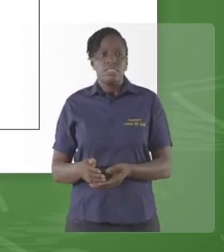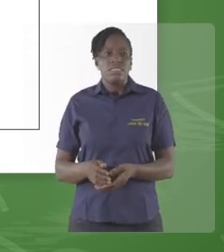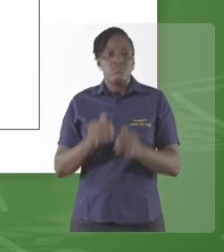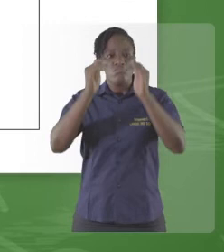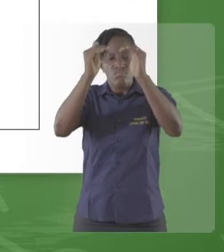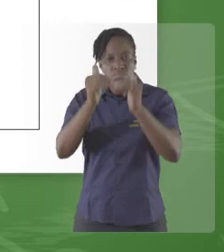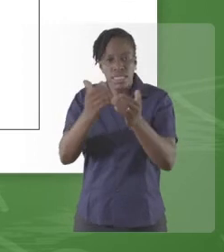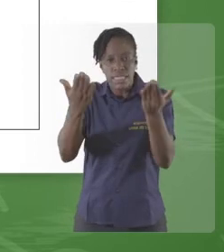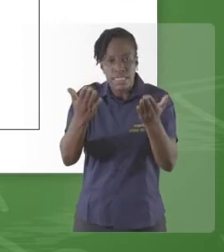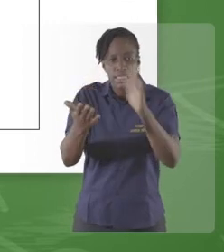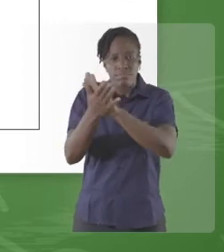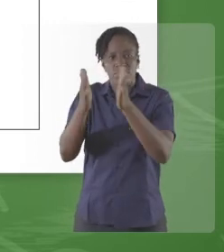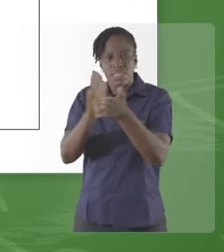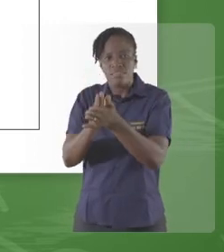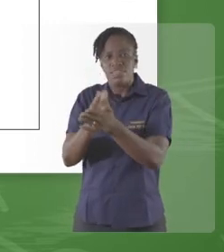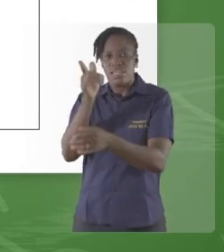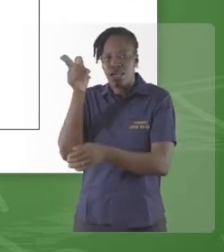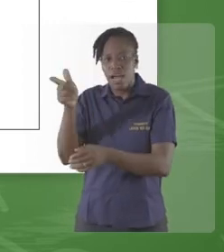Ici devient là.